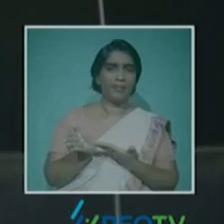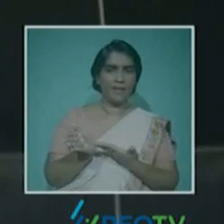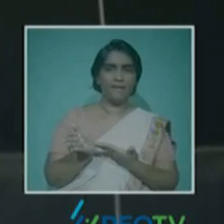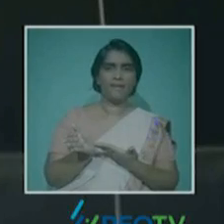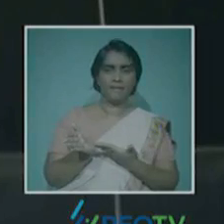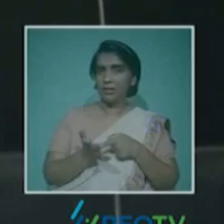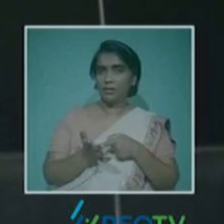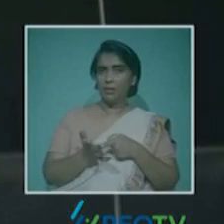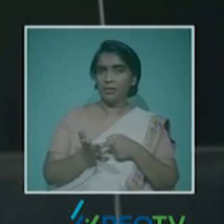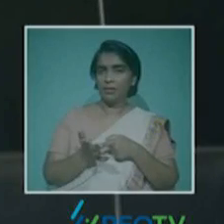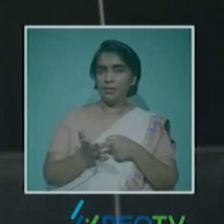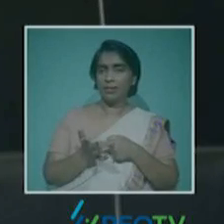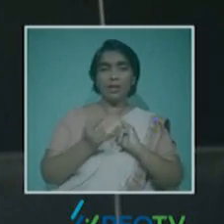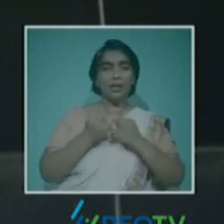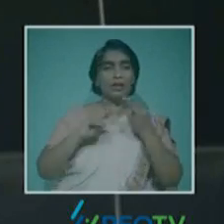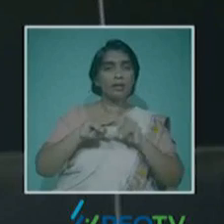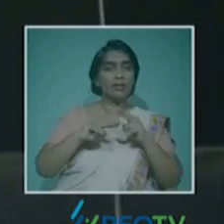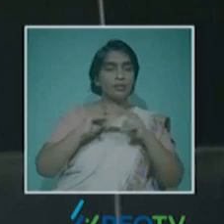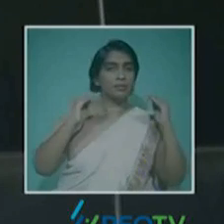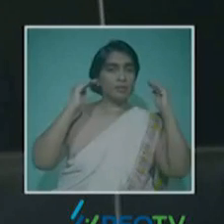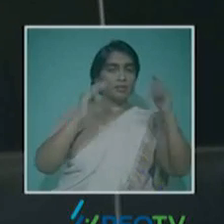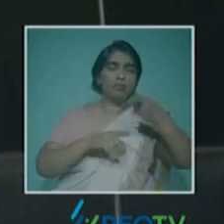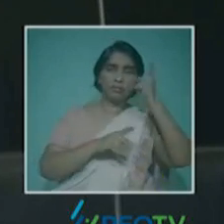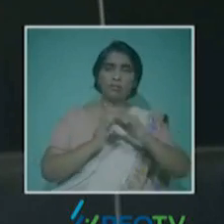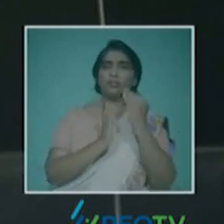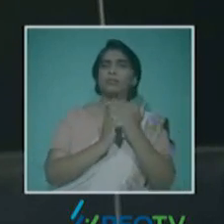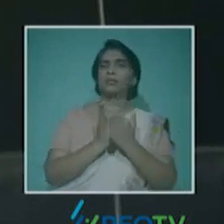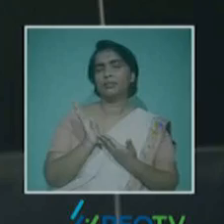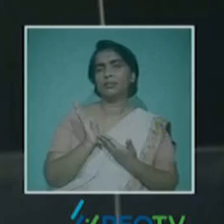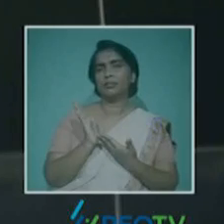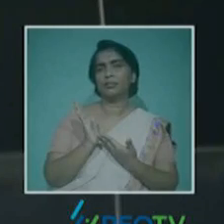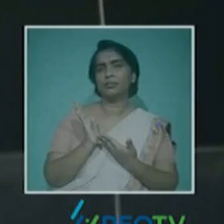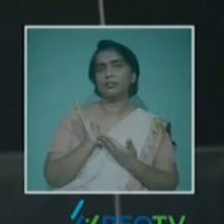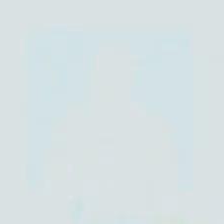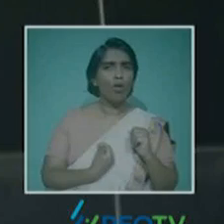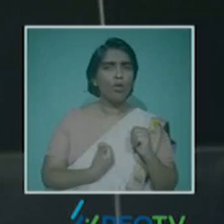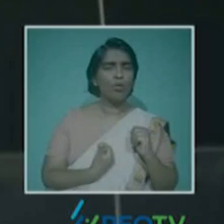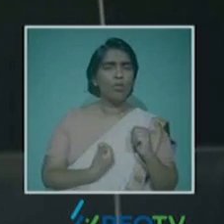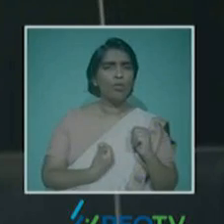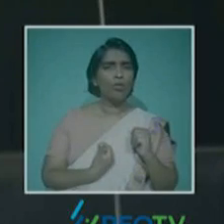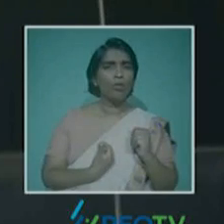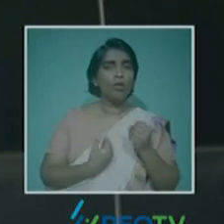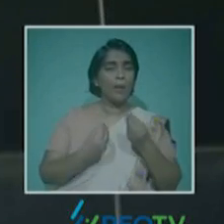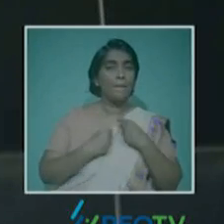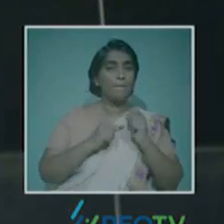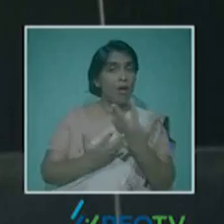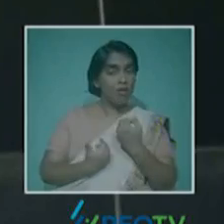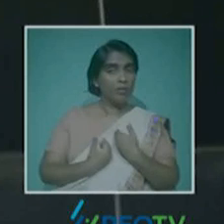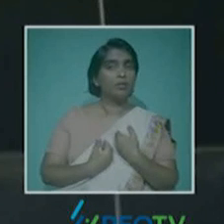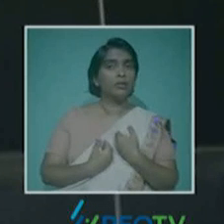මේක තමයි ස්ටාෆ් ලෙවල් ඇග්‍රීමන්ට් එකේ එකඟ වෙච්ච මේ කාරණා ටික. ඒක අපි ගාව තියෙනවා. මේක ආවේ පාර්ලිමේන්තුවෙන්